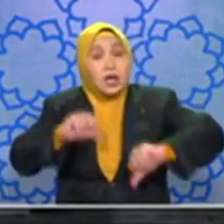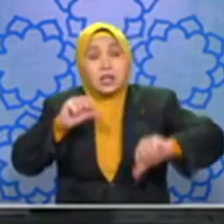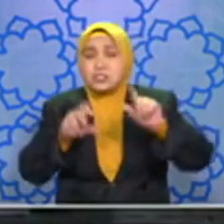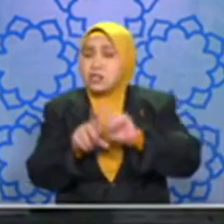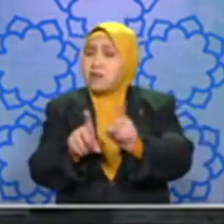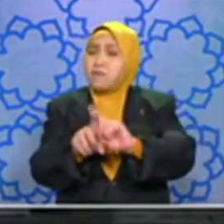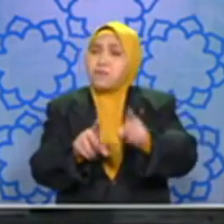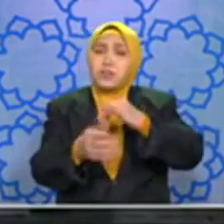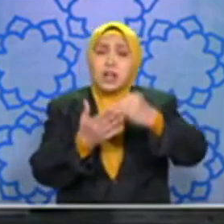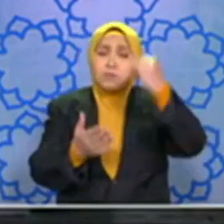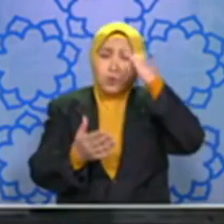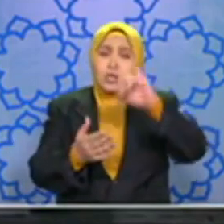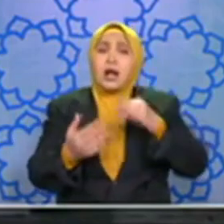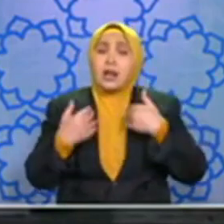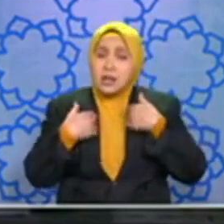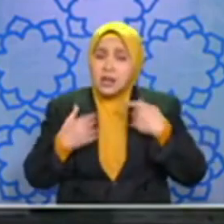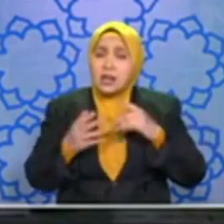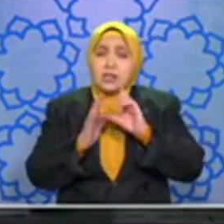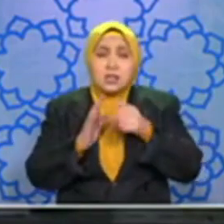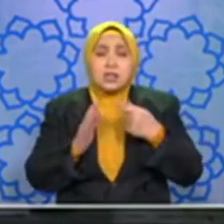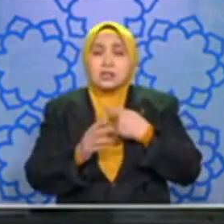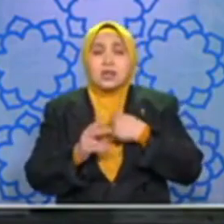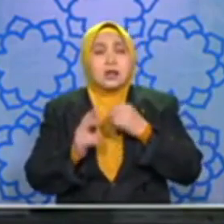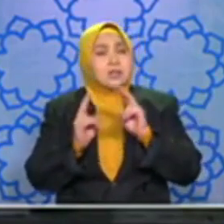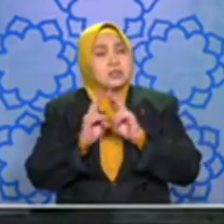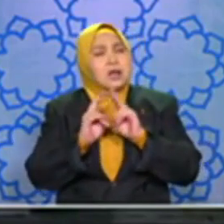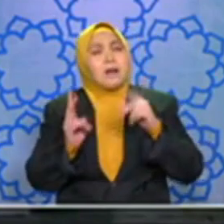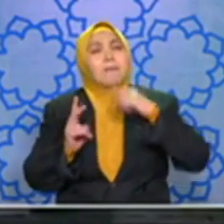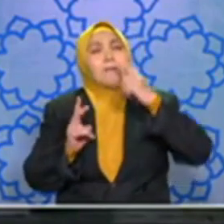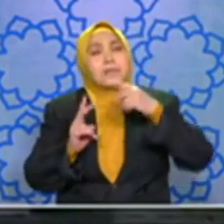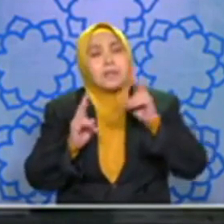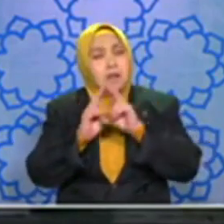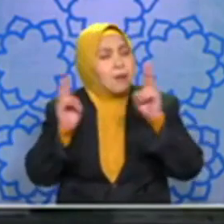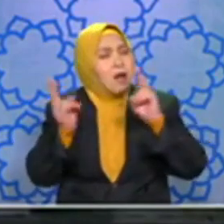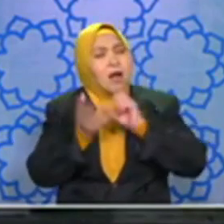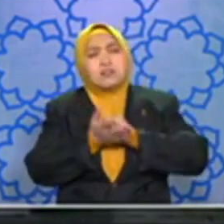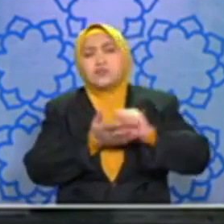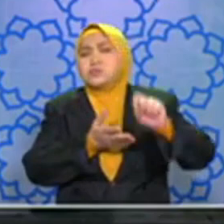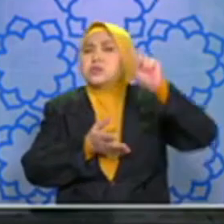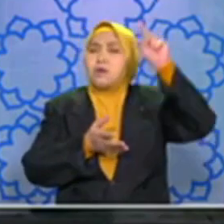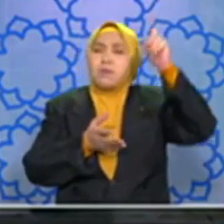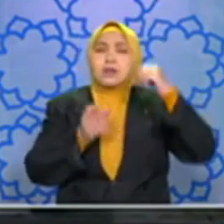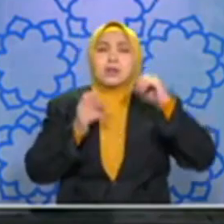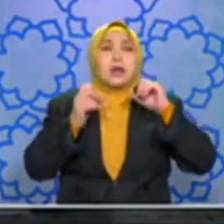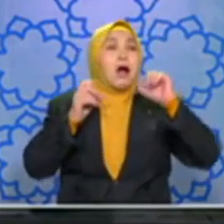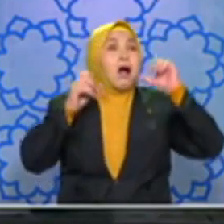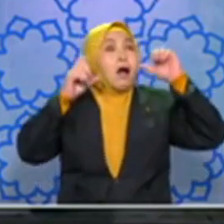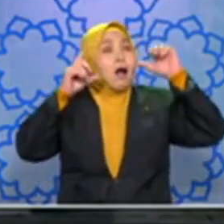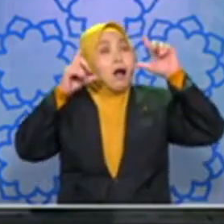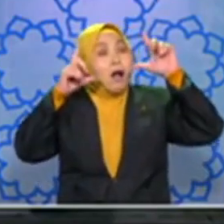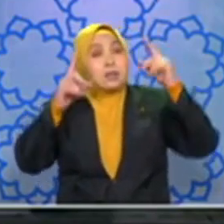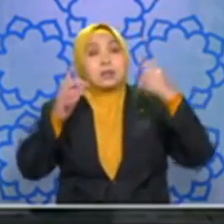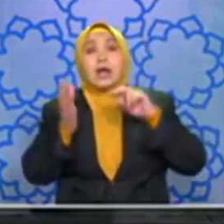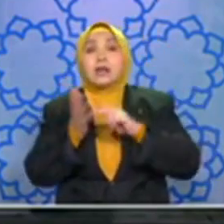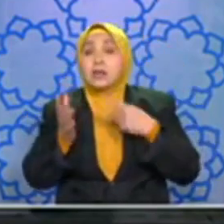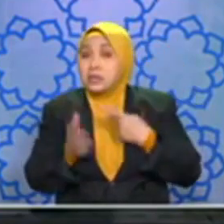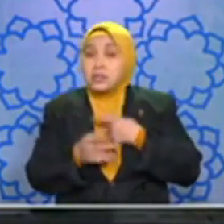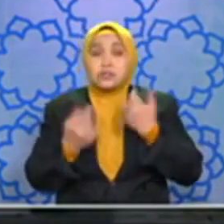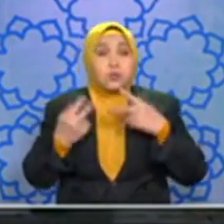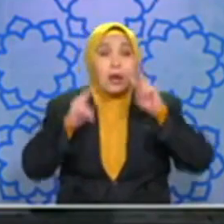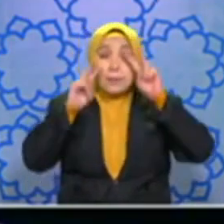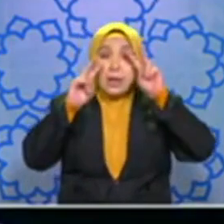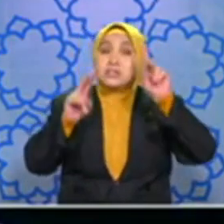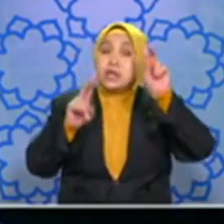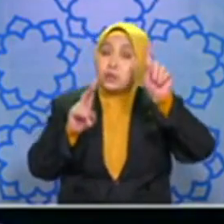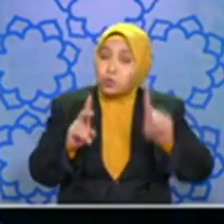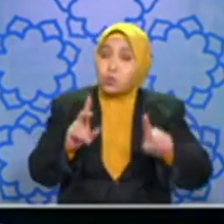ilmu yang ada, akhirnya kita akan cakap subhanallah. Betul. Kita kagum. Betul. Ya, kita kagum, itu tandanya kita sudah melihat satu